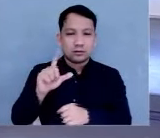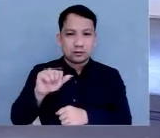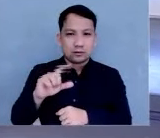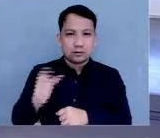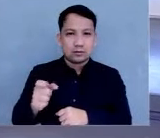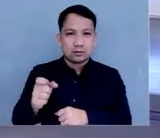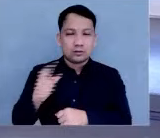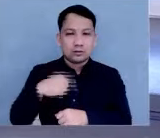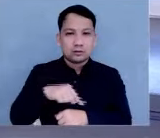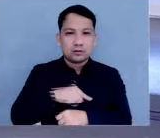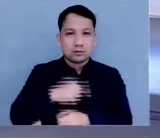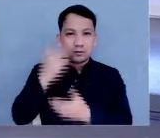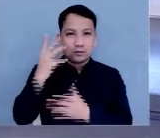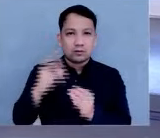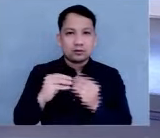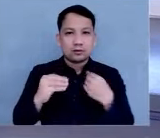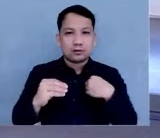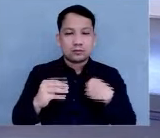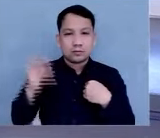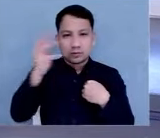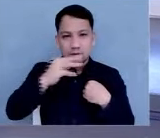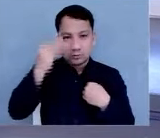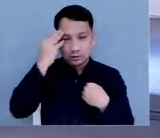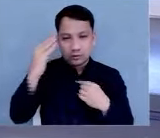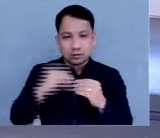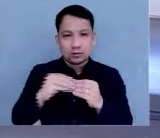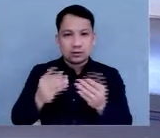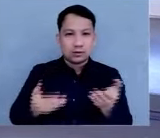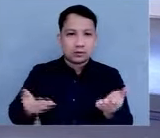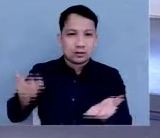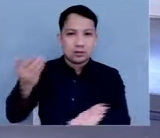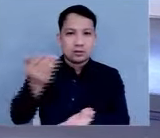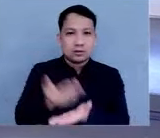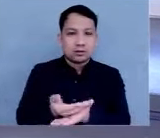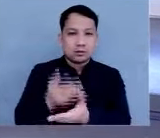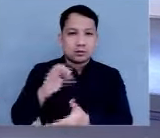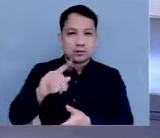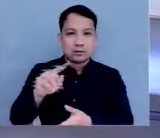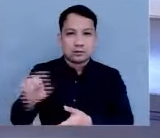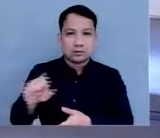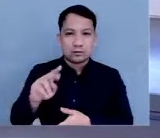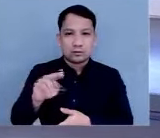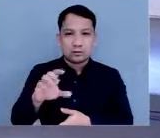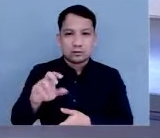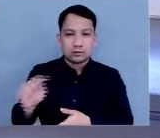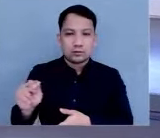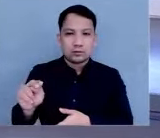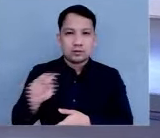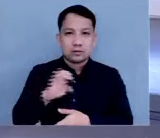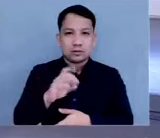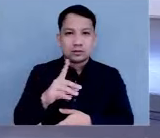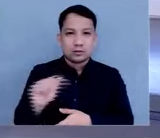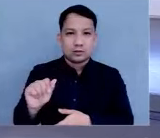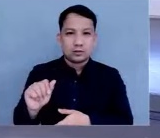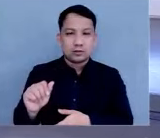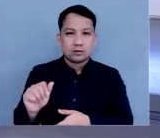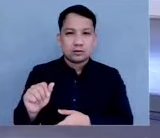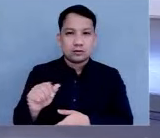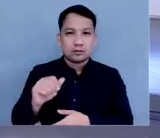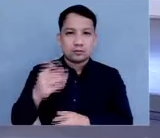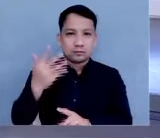Maritime Council, nagpanik po ang China nang ipose ng Pilipinas ang BRP Teresa Magbanua sa Escoda Shoal ng